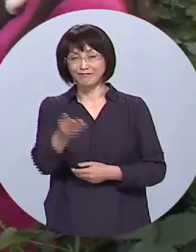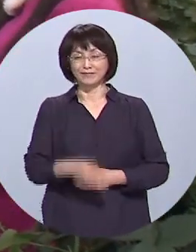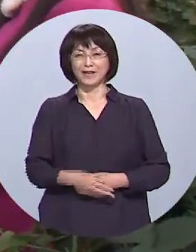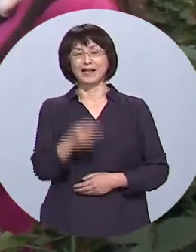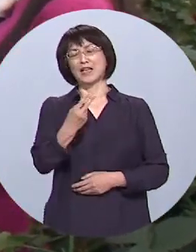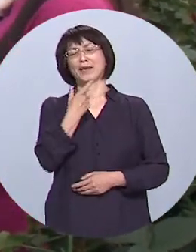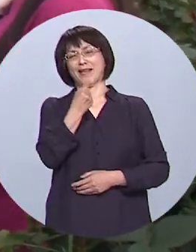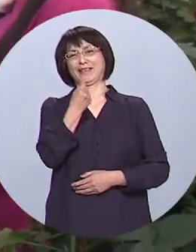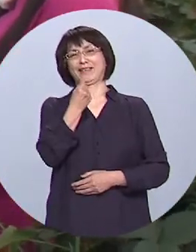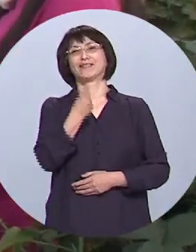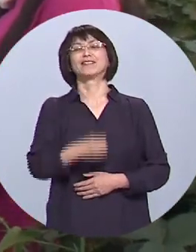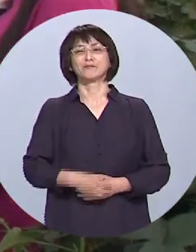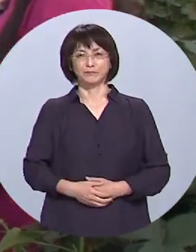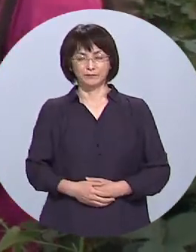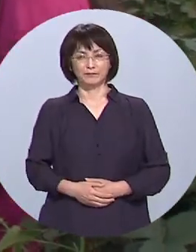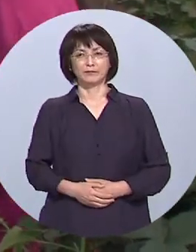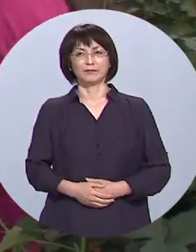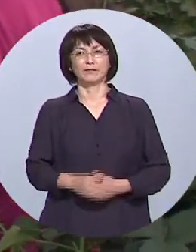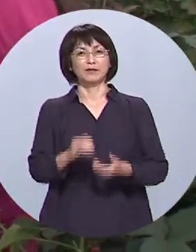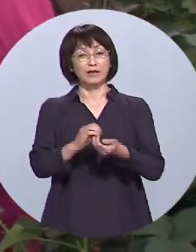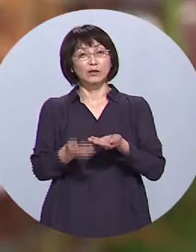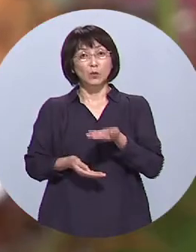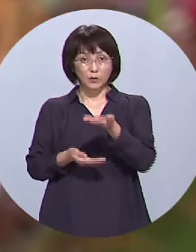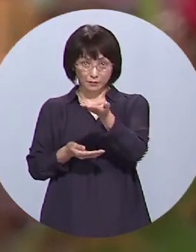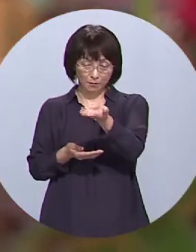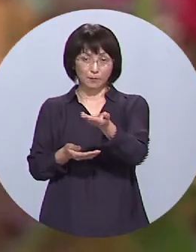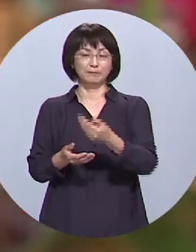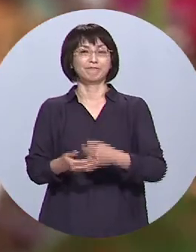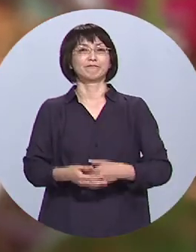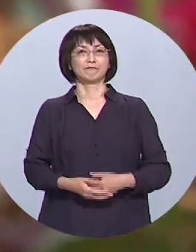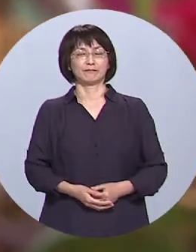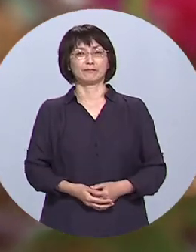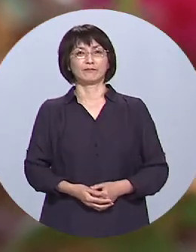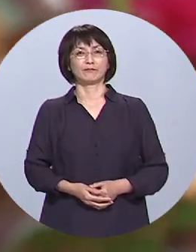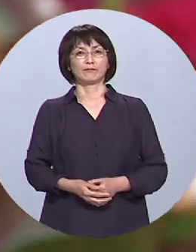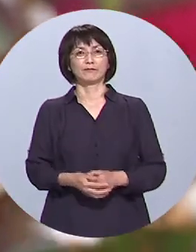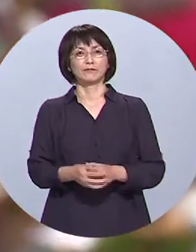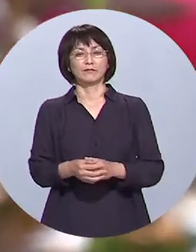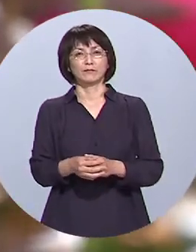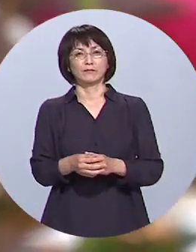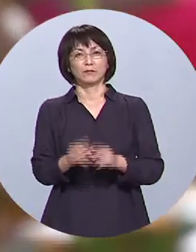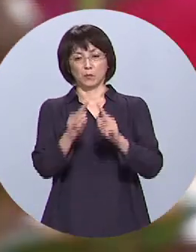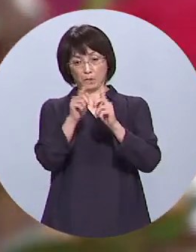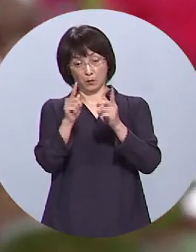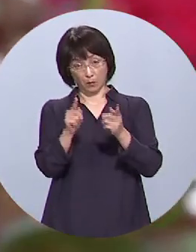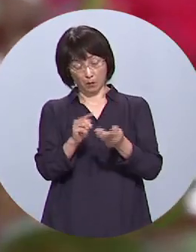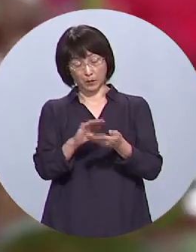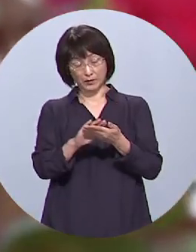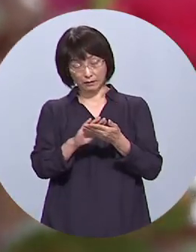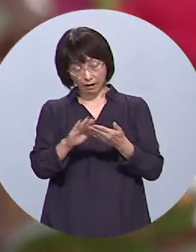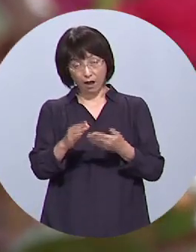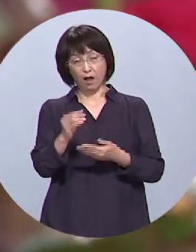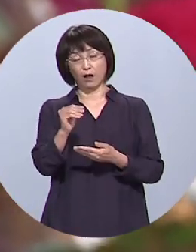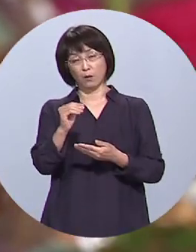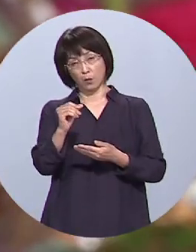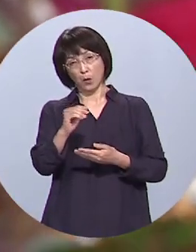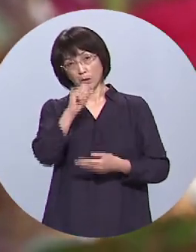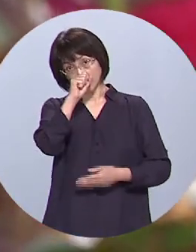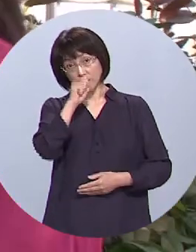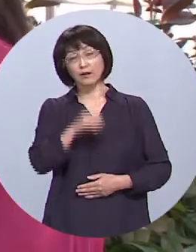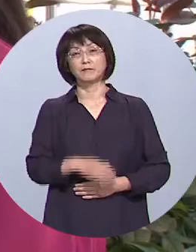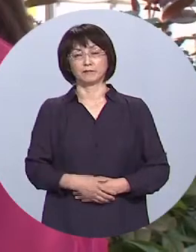食べたいです。 ぜひ召し上がってください。 まるでベルベットのような肌触り。